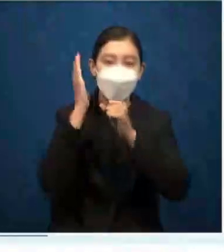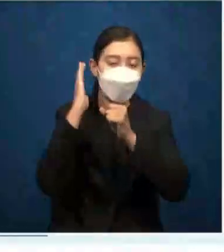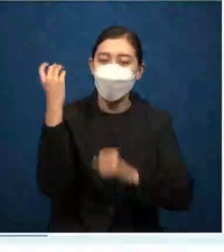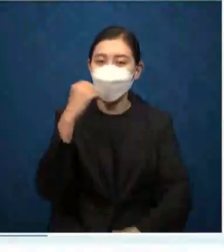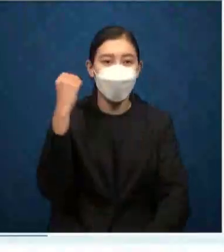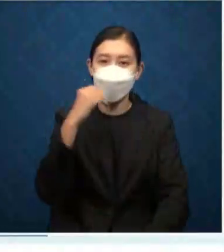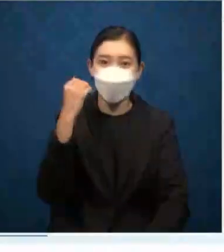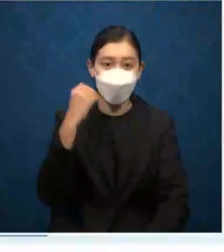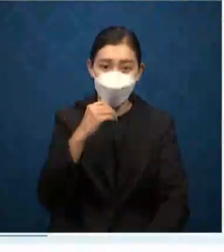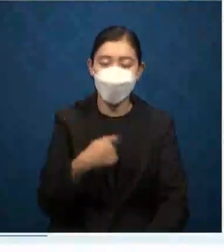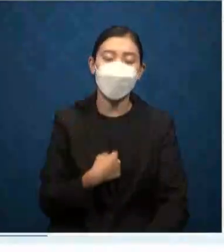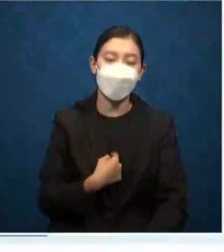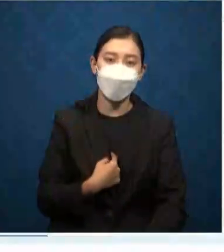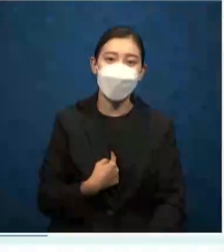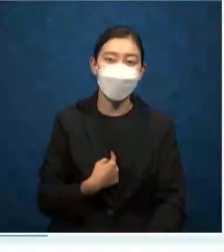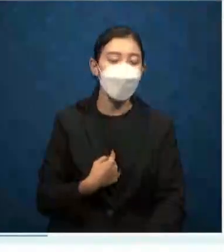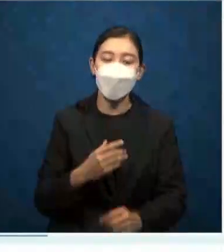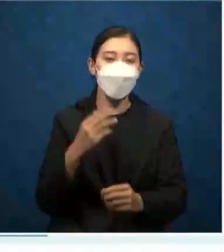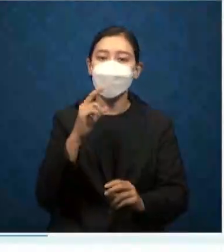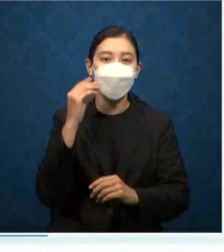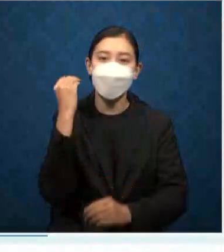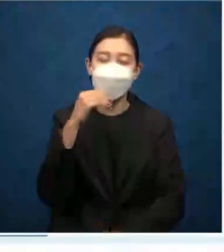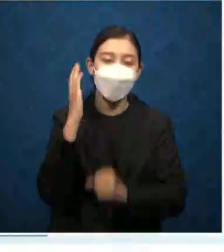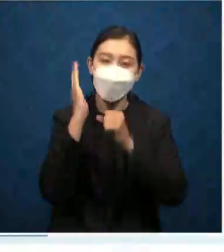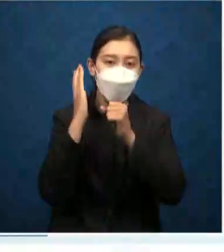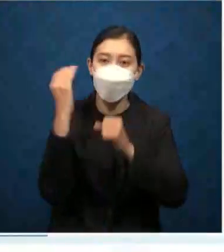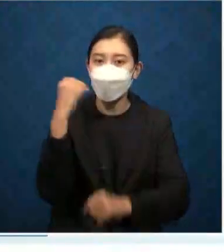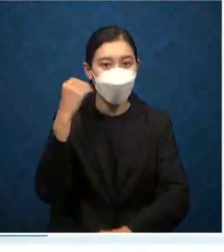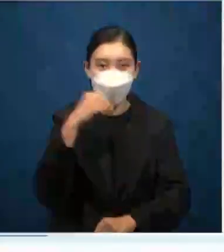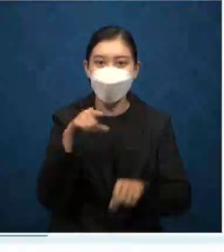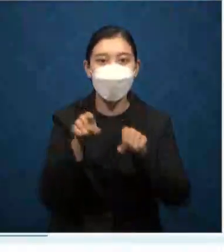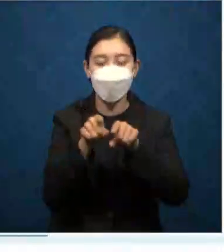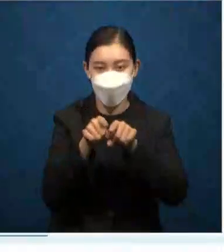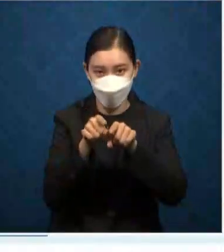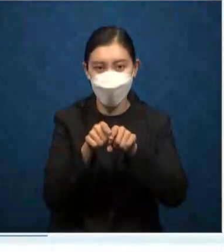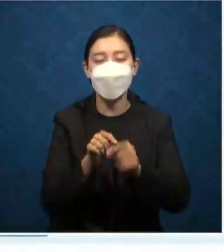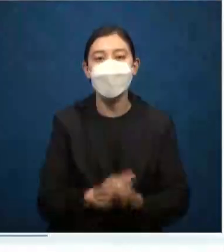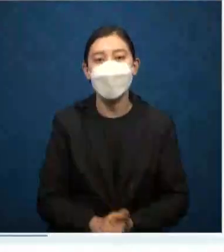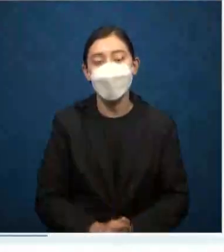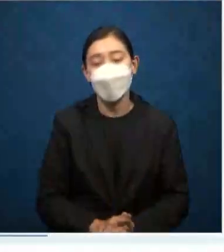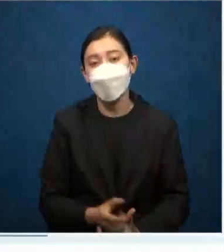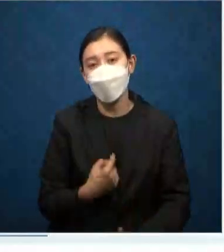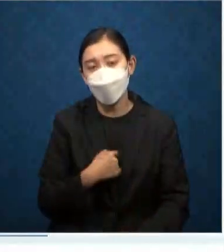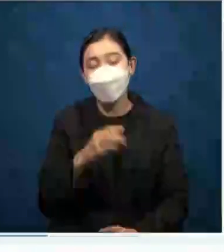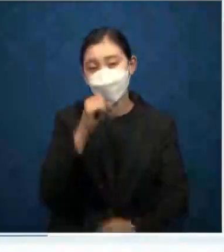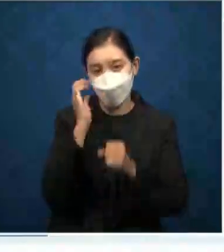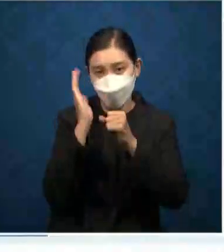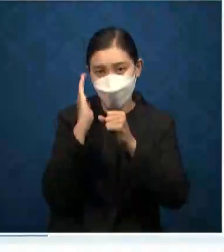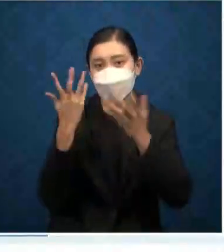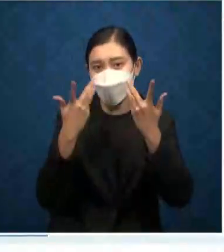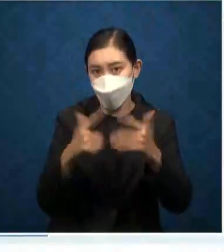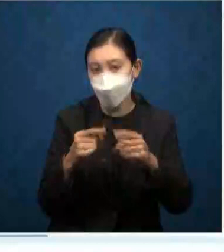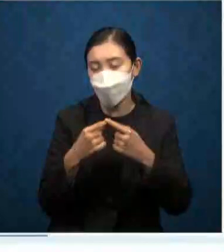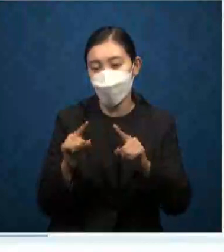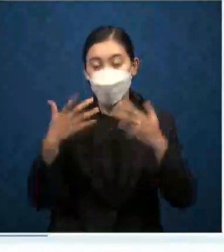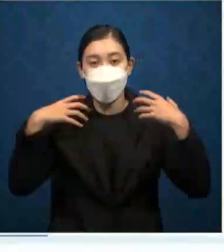พูดจนกว่าจะหมดหน้าที่ตรงนี้โดยที่พูดไปแล้วจะได้มีการได้ยินหรือได้ฟังหรือได้ทำอะไรแค่ไหนนั้นก็เป็นอีกหน้า